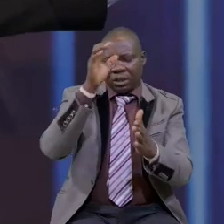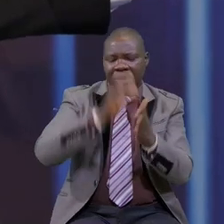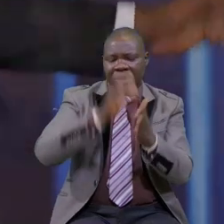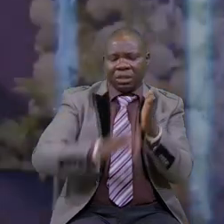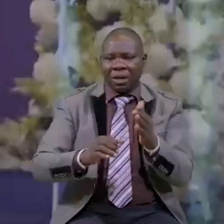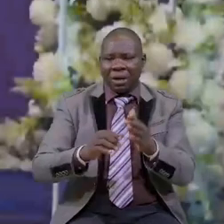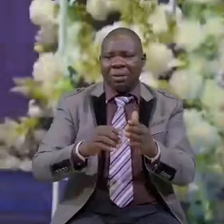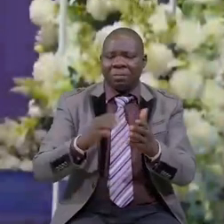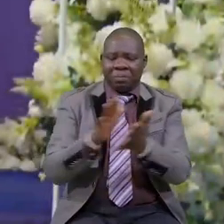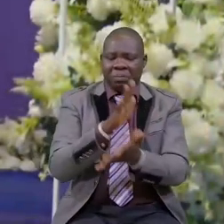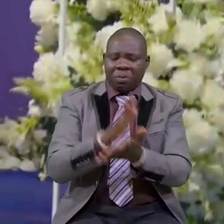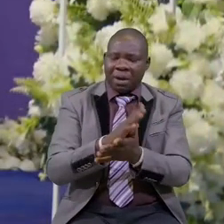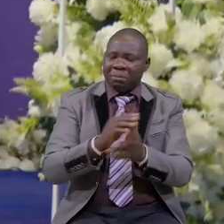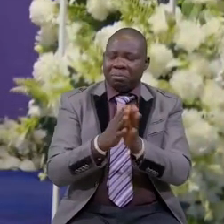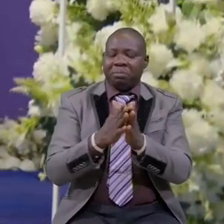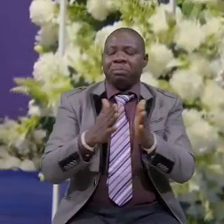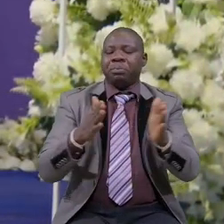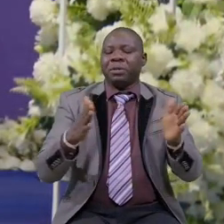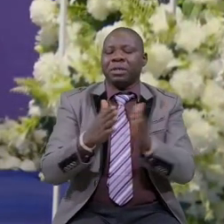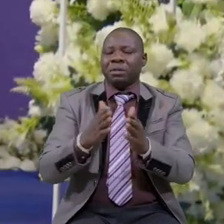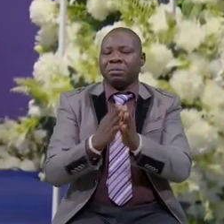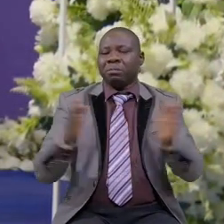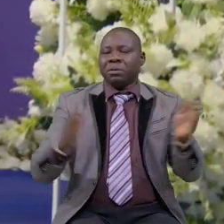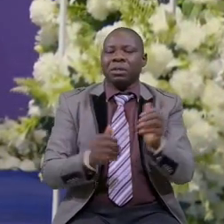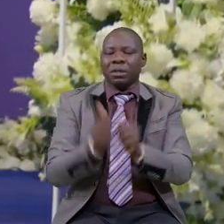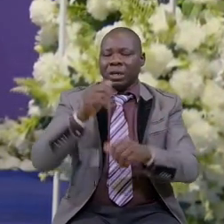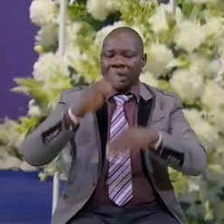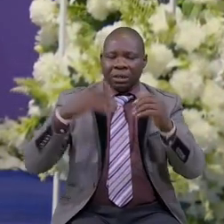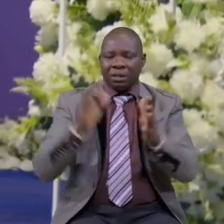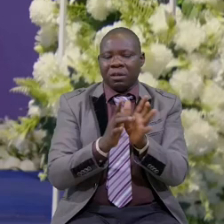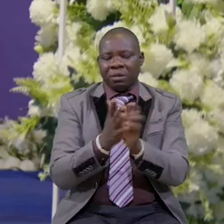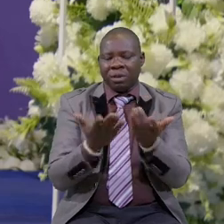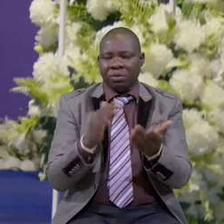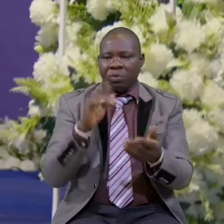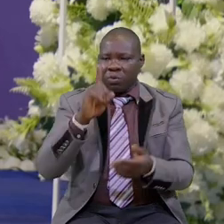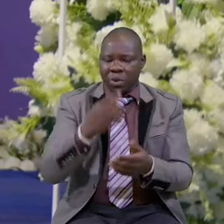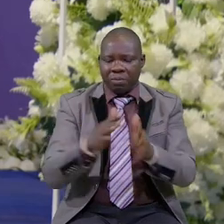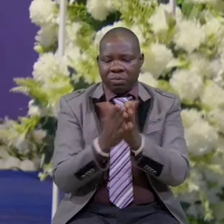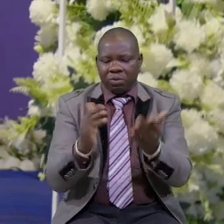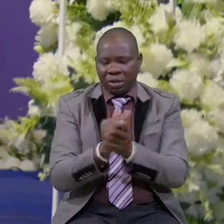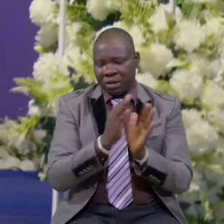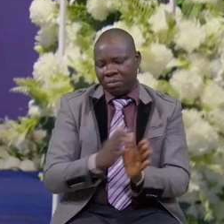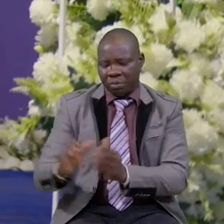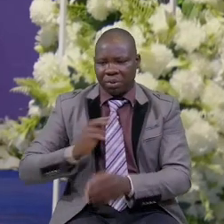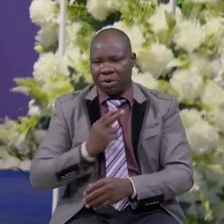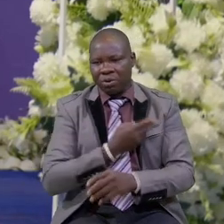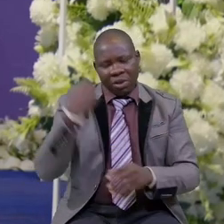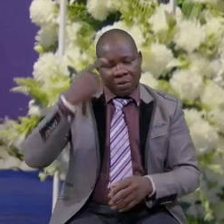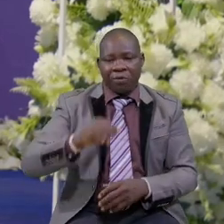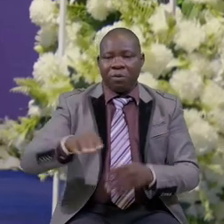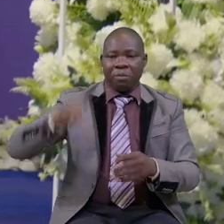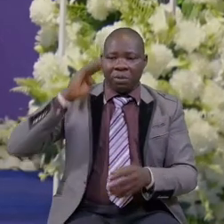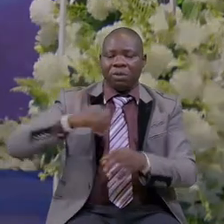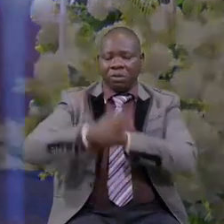plus grands que la Bible, mais le seul livre qui nous prépare pour des millions